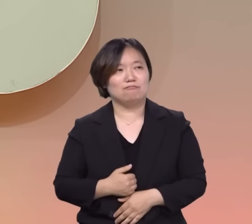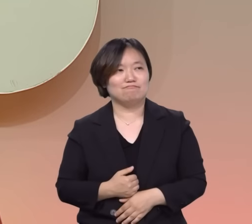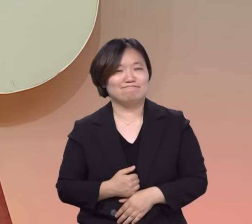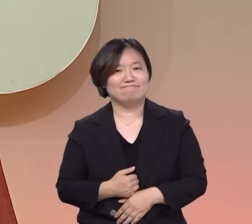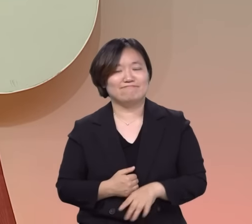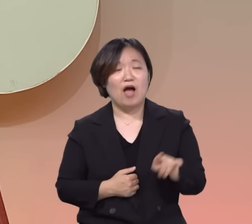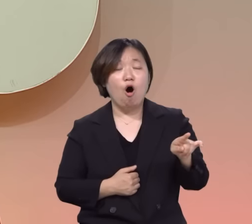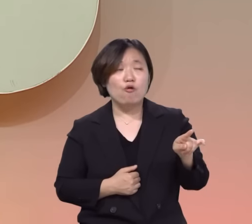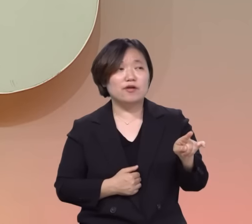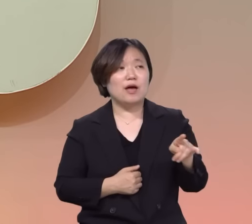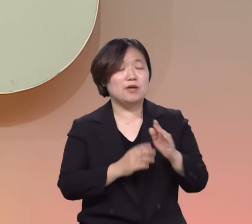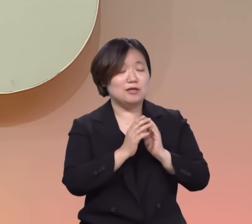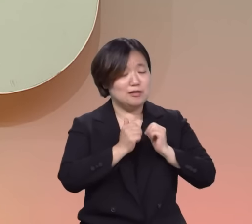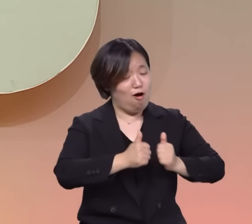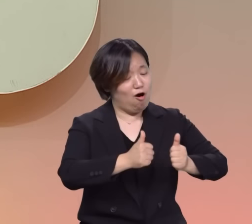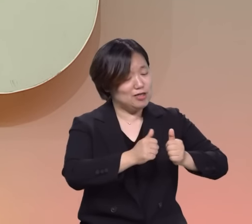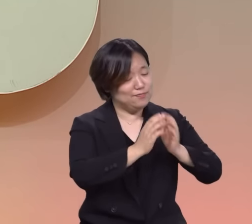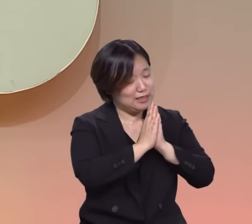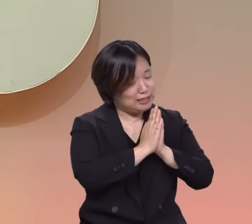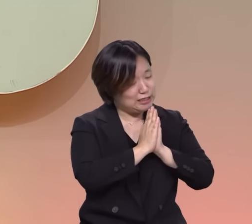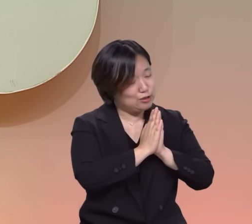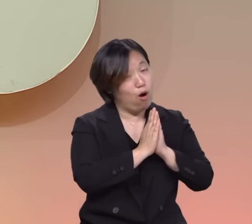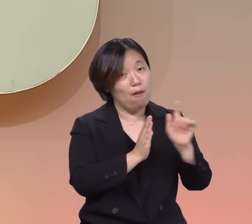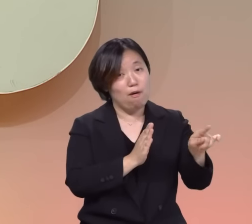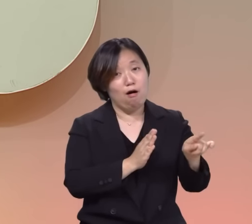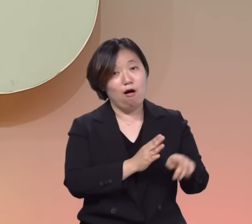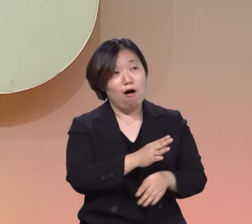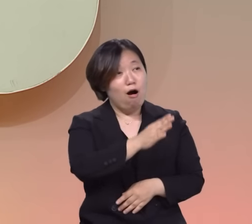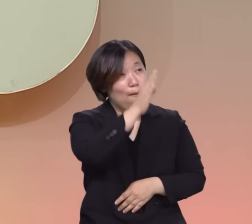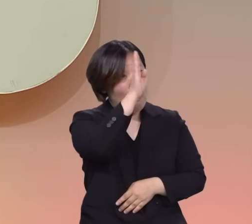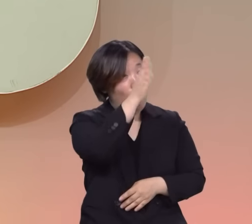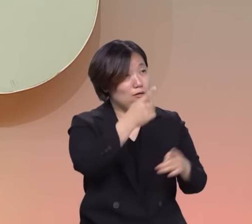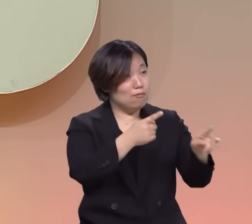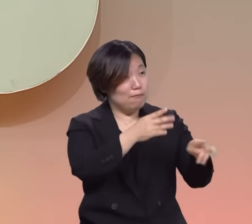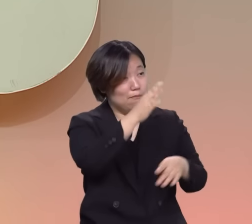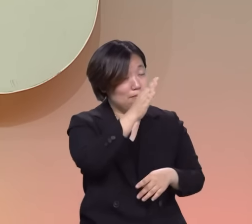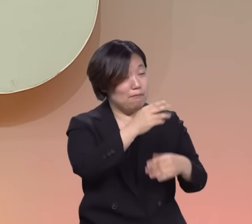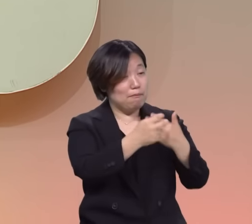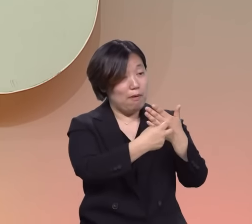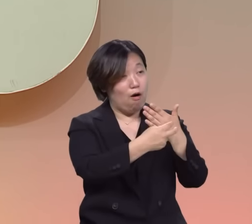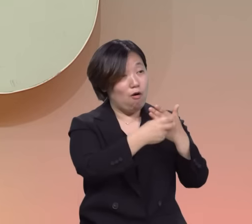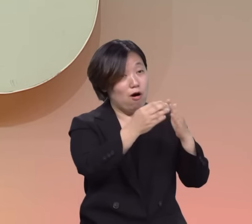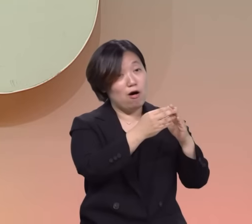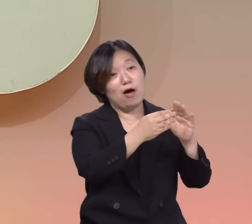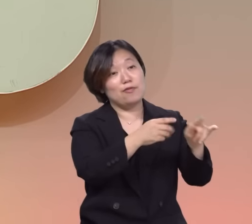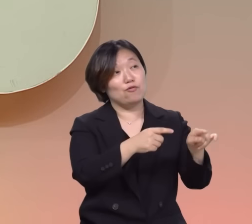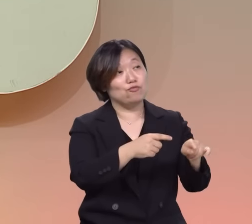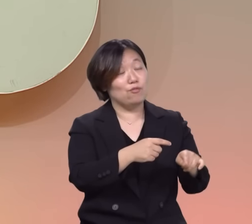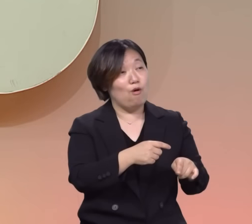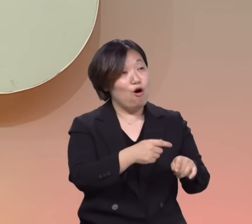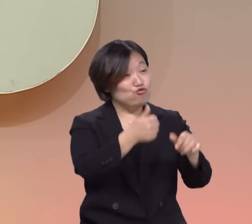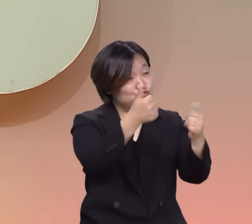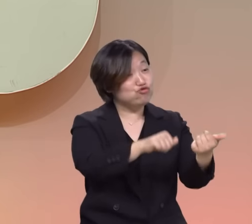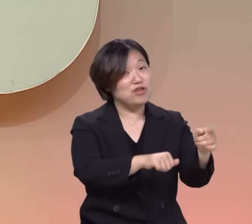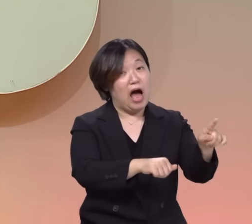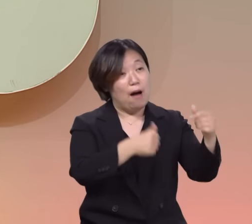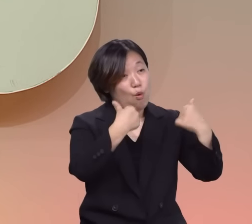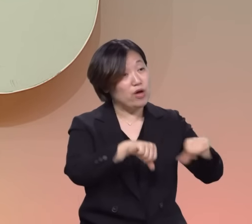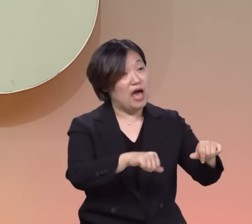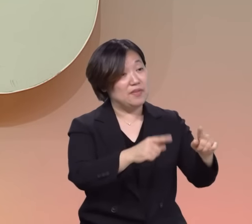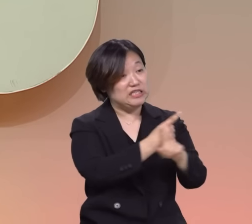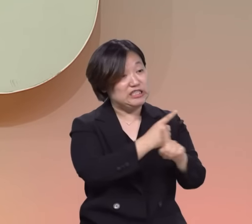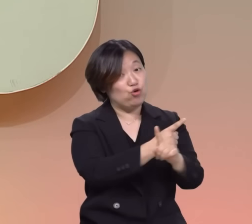정말 열심히 기도해서 병원에서도 포기했던 그런 시안부 인생 같았던 그런